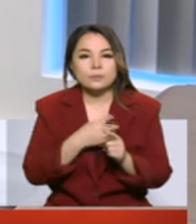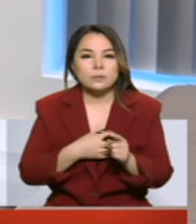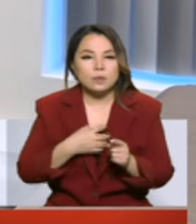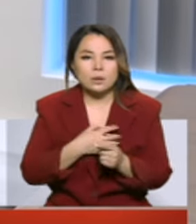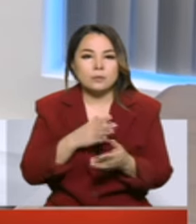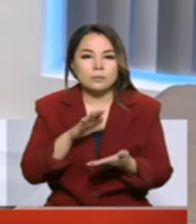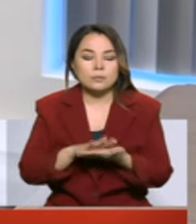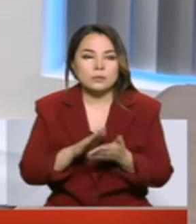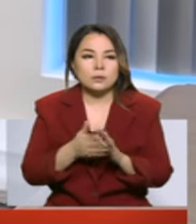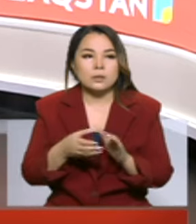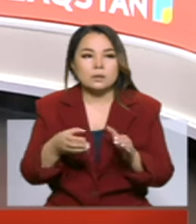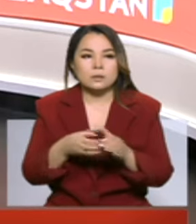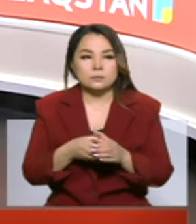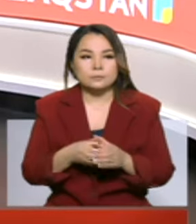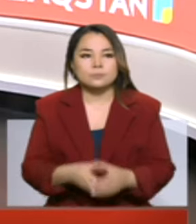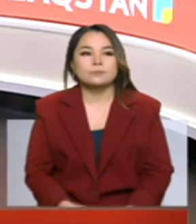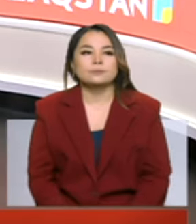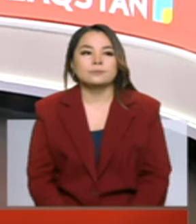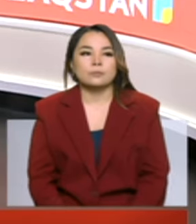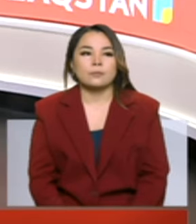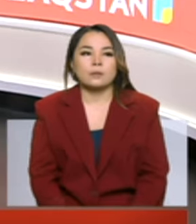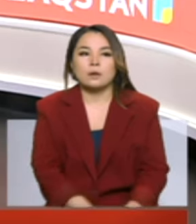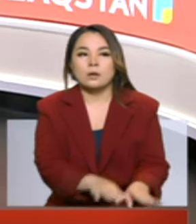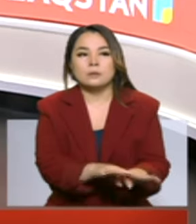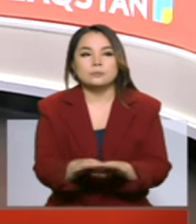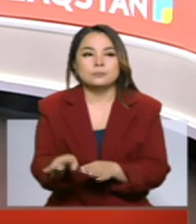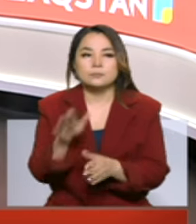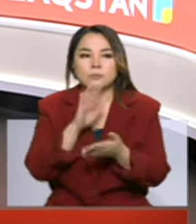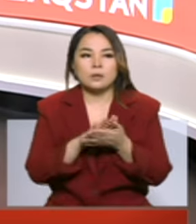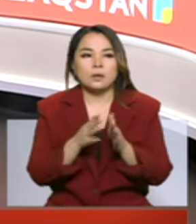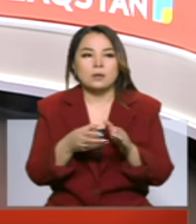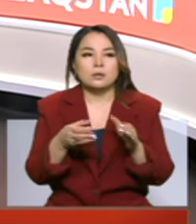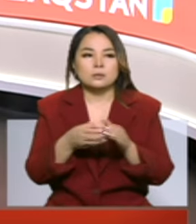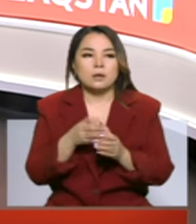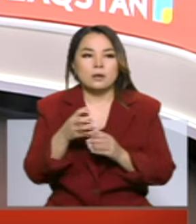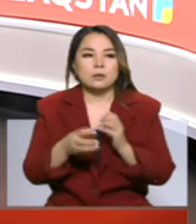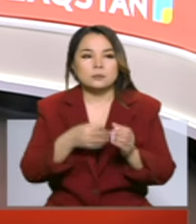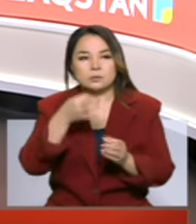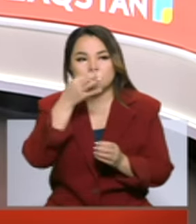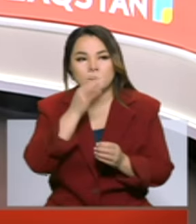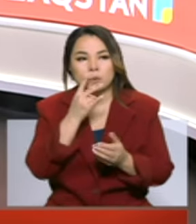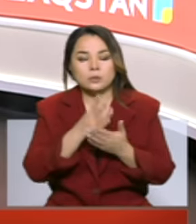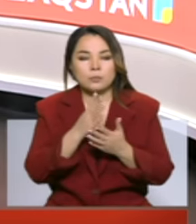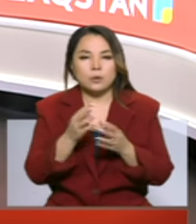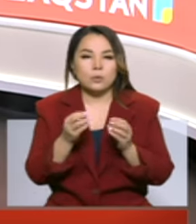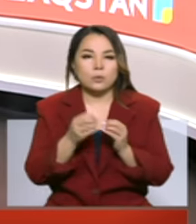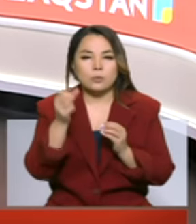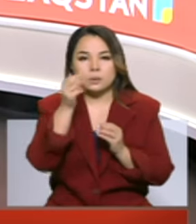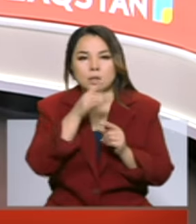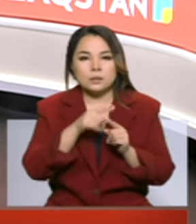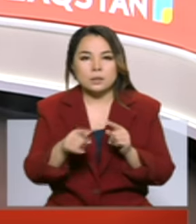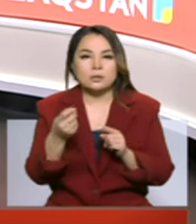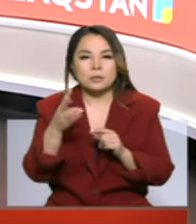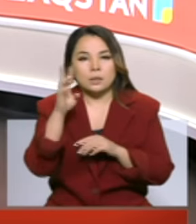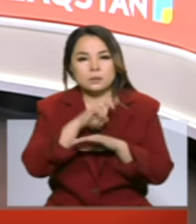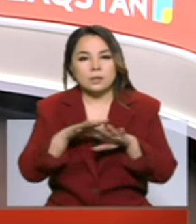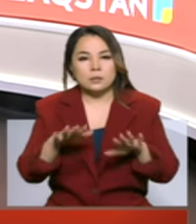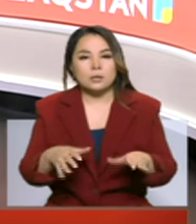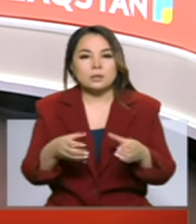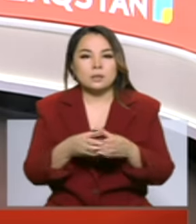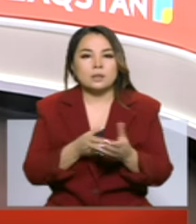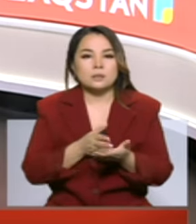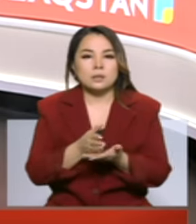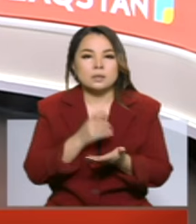қақпа. Ал бірыңғай уақыт белдеуіне көшу әлемдік тәжірибе. Соңғы 10 жылда бір қатар ел саяси